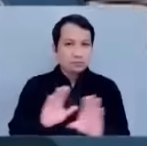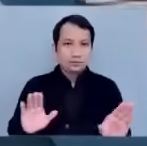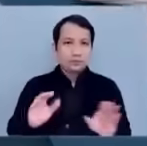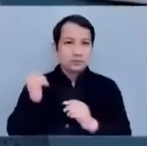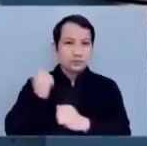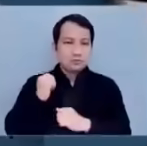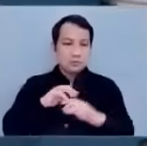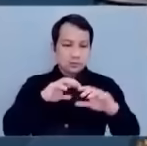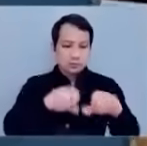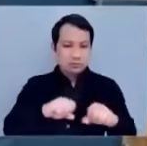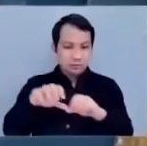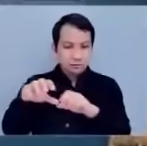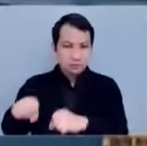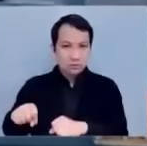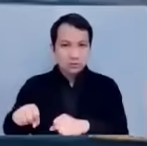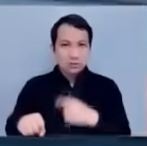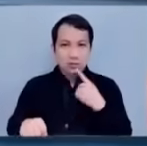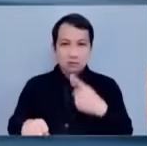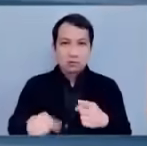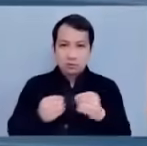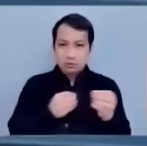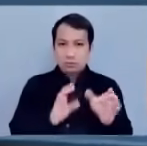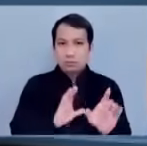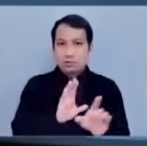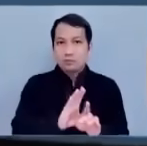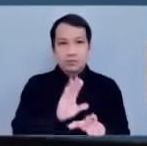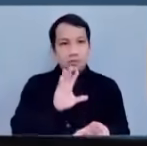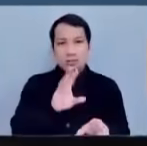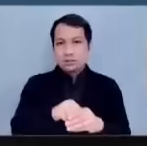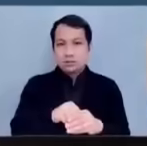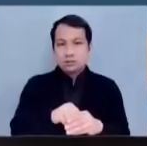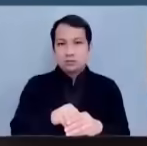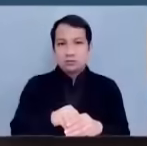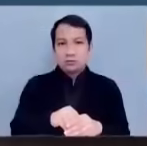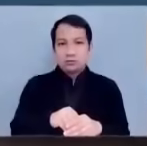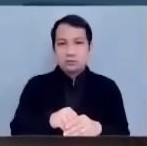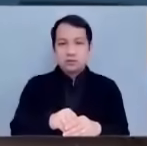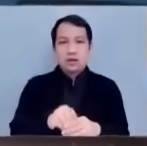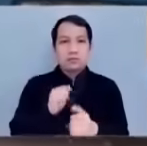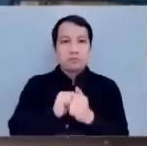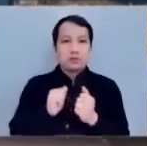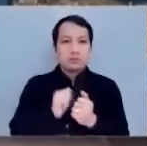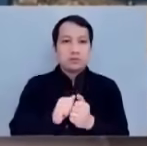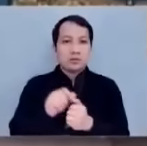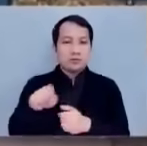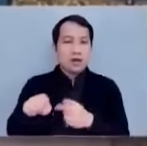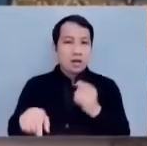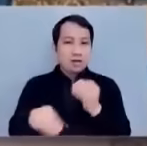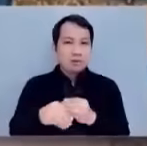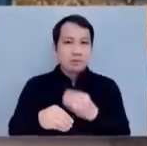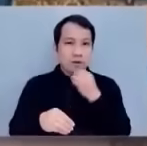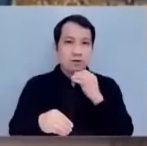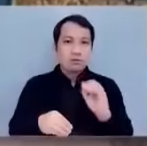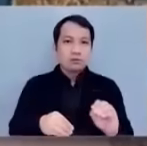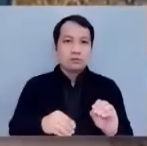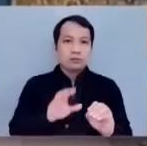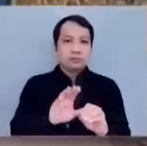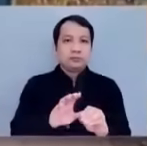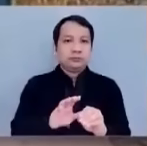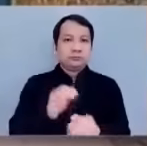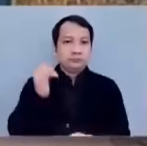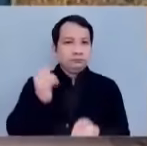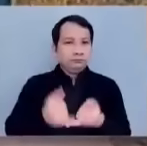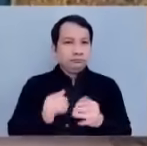Pero yung mga operator na hindi sumali sa mga kooperatiba ay makakaasa makakakuha sila ng show cause order na hudyat na wala na ang